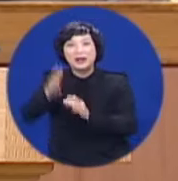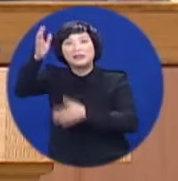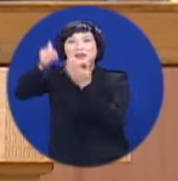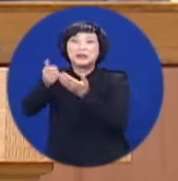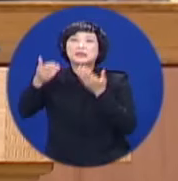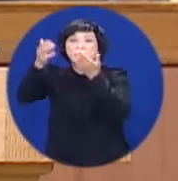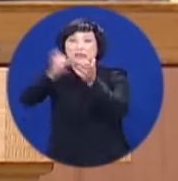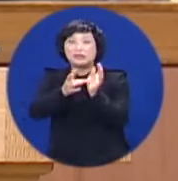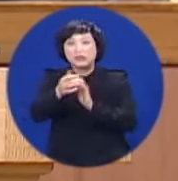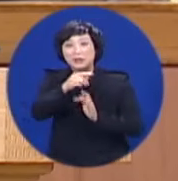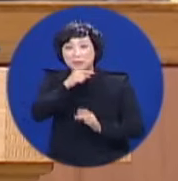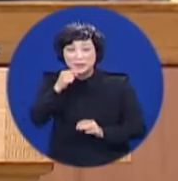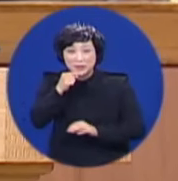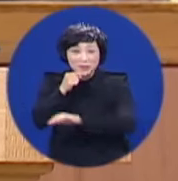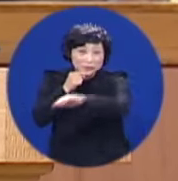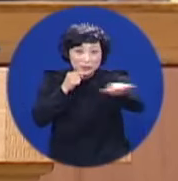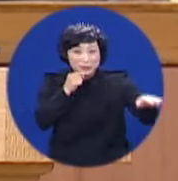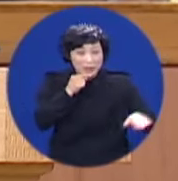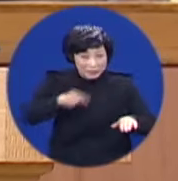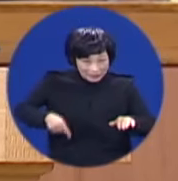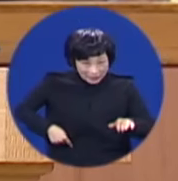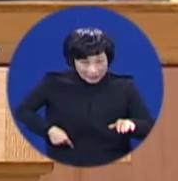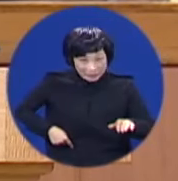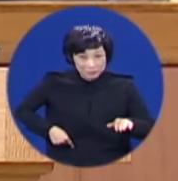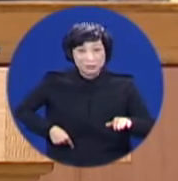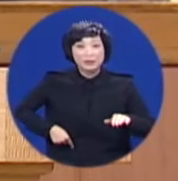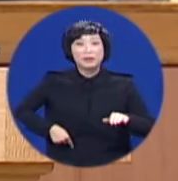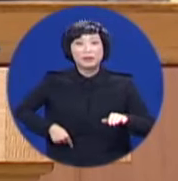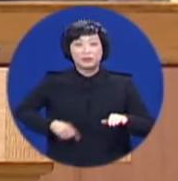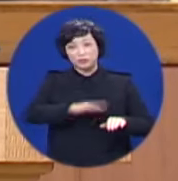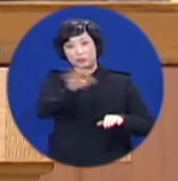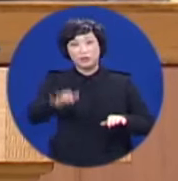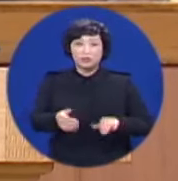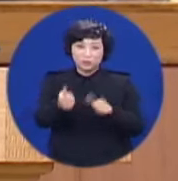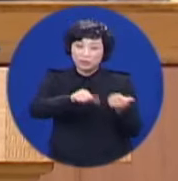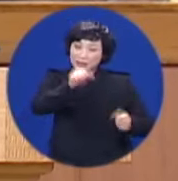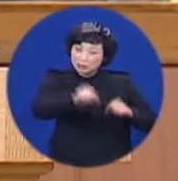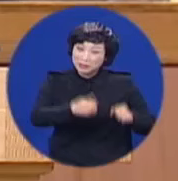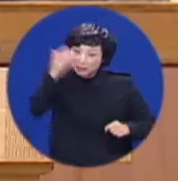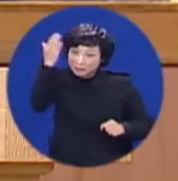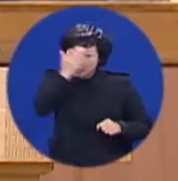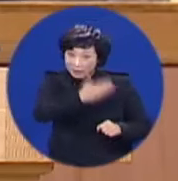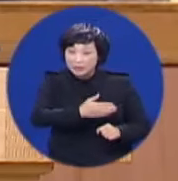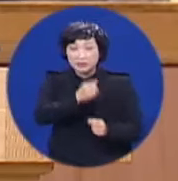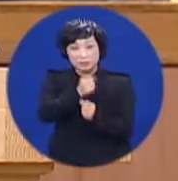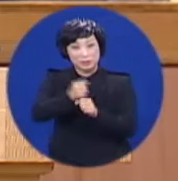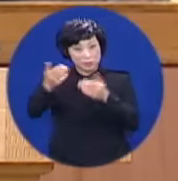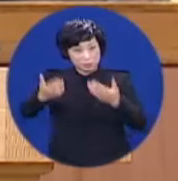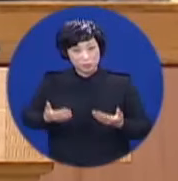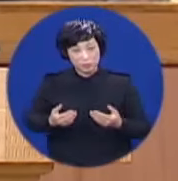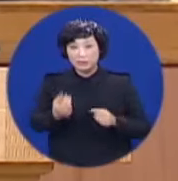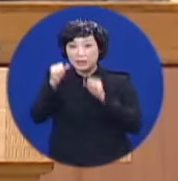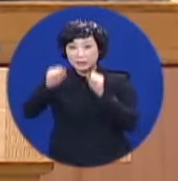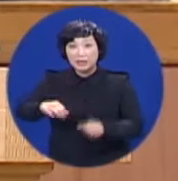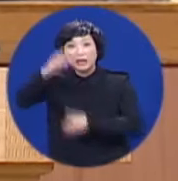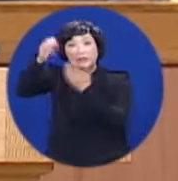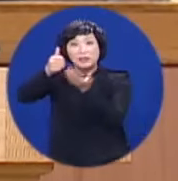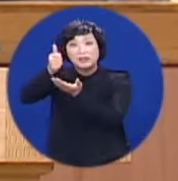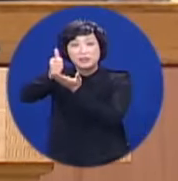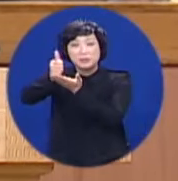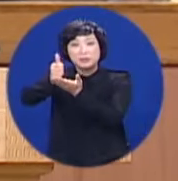피가 어찌 너희 양심으로 죽인 행실에서 깨끗하게 하고 살아계신